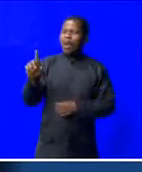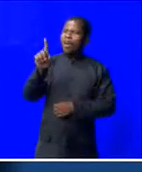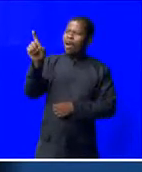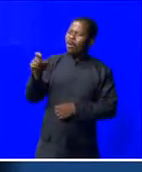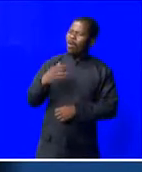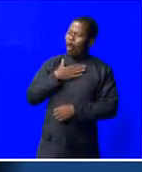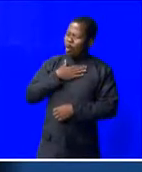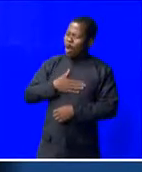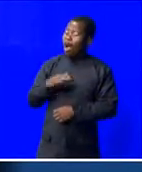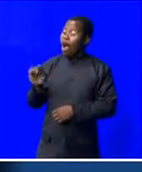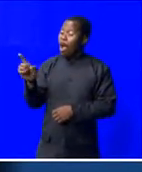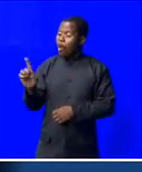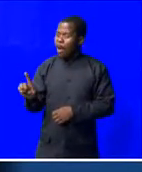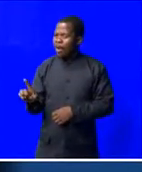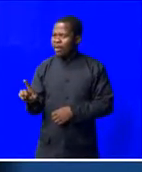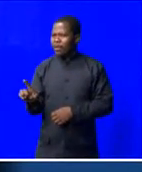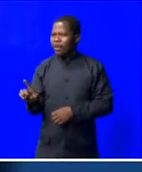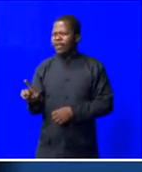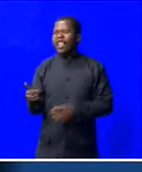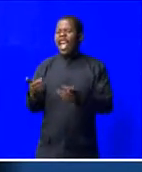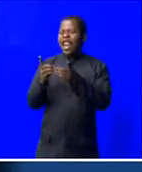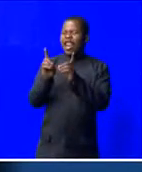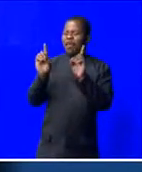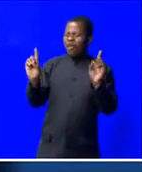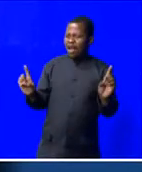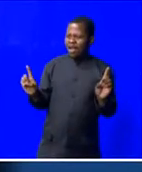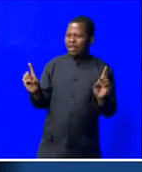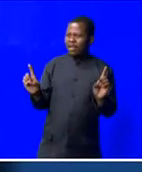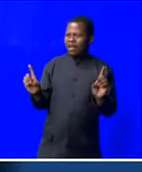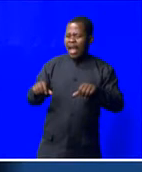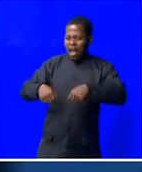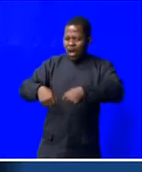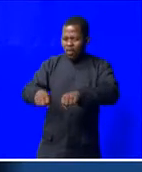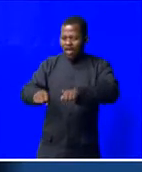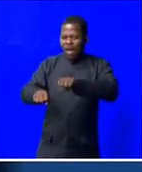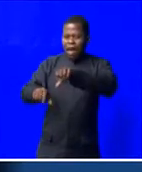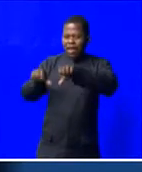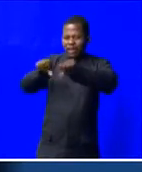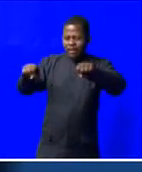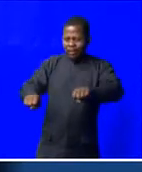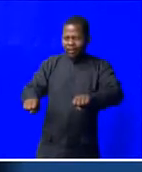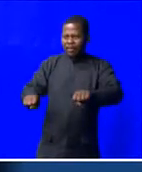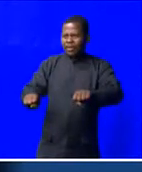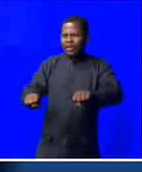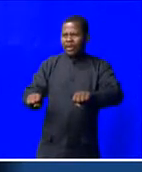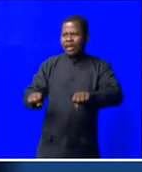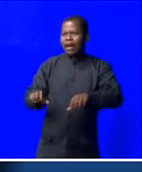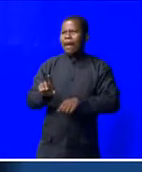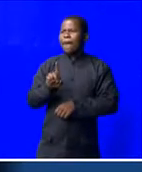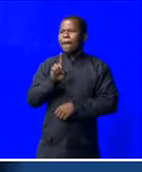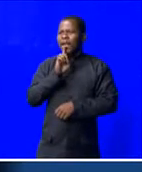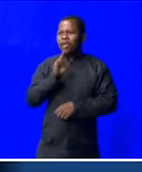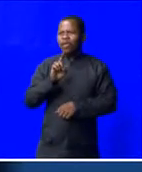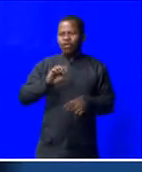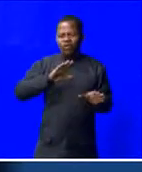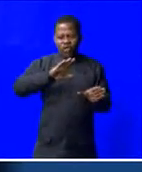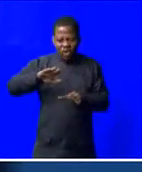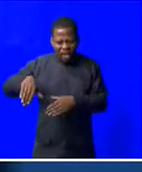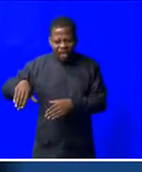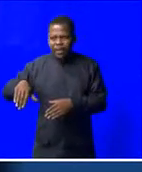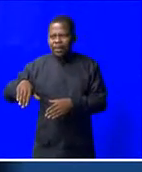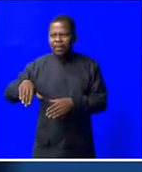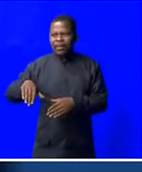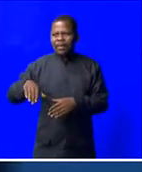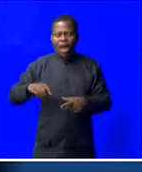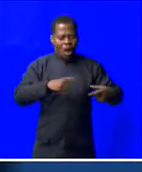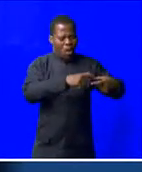nini? MaSwatini bathi hayi siyafuna le system wetinkundla. Bathi hayi stamshiya le system